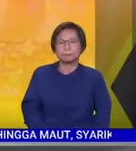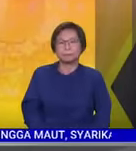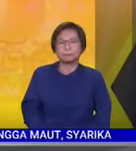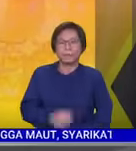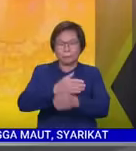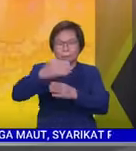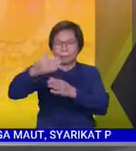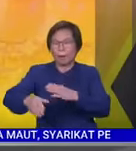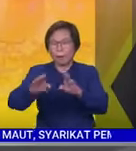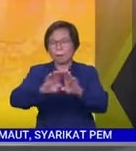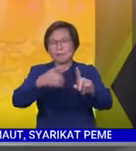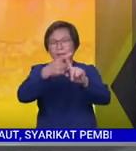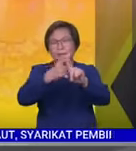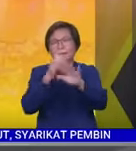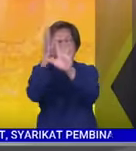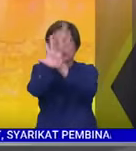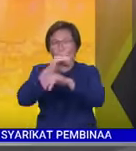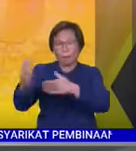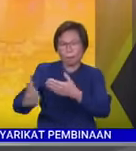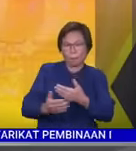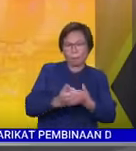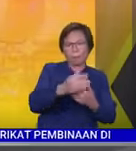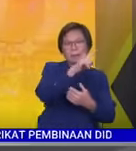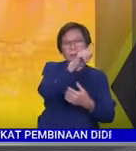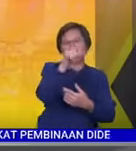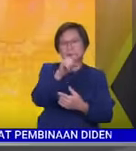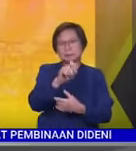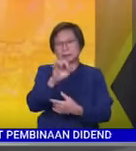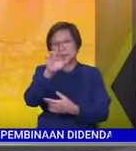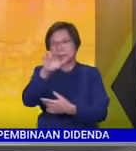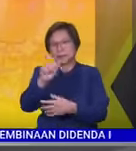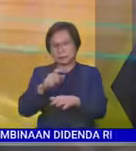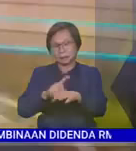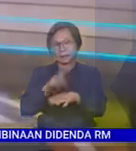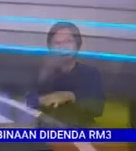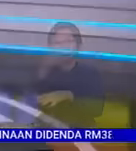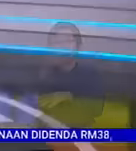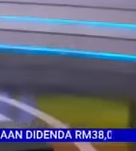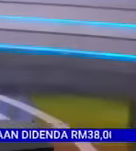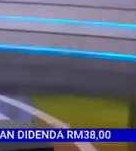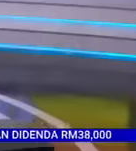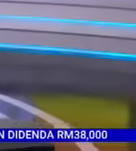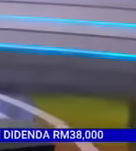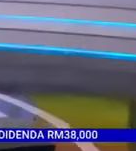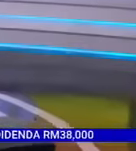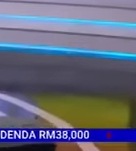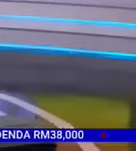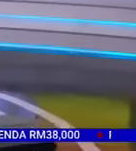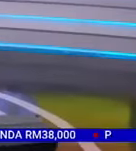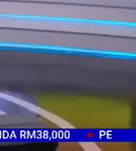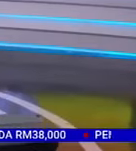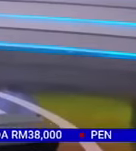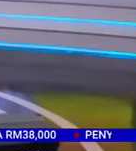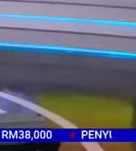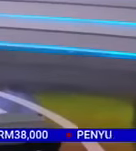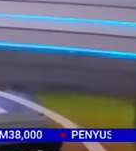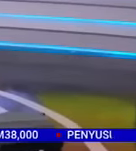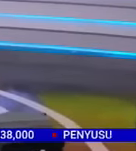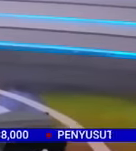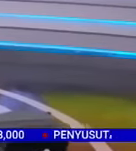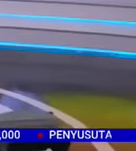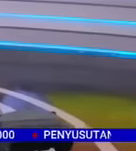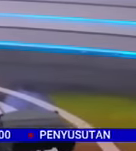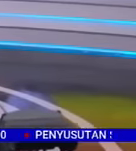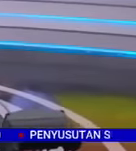di playstore Rizkia berita dari jerawat kita kembali bersama Zera di angkasa Puri silakan Sera rumah cuma kasih